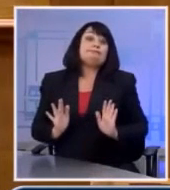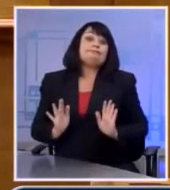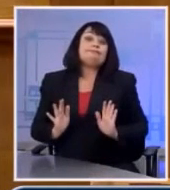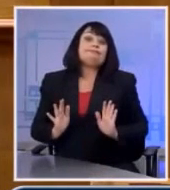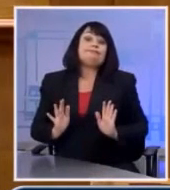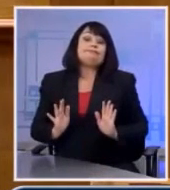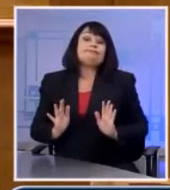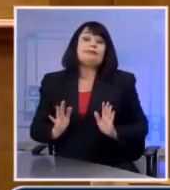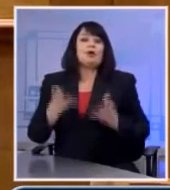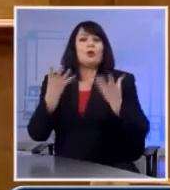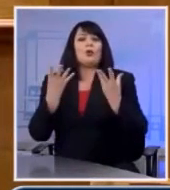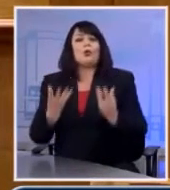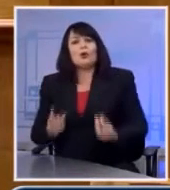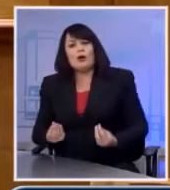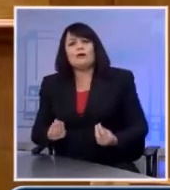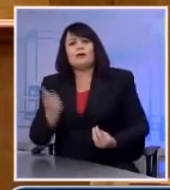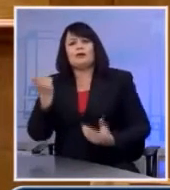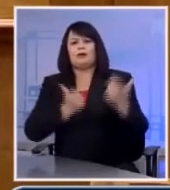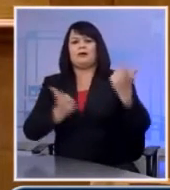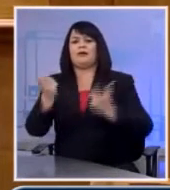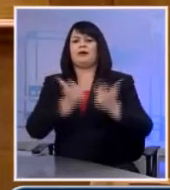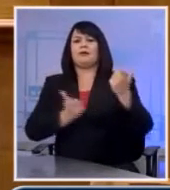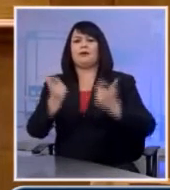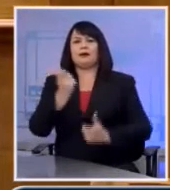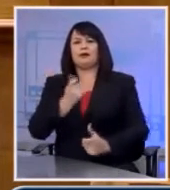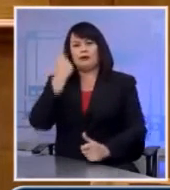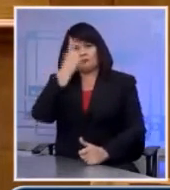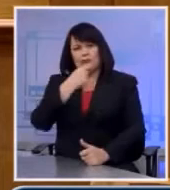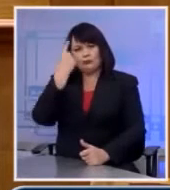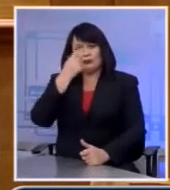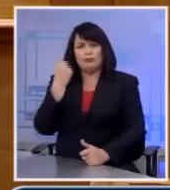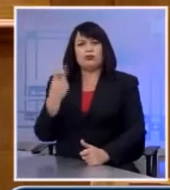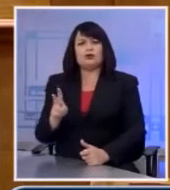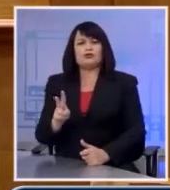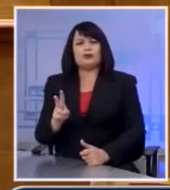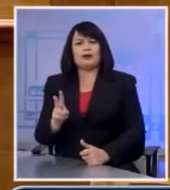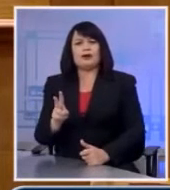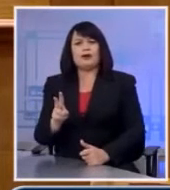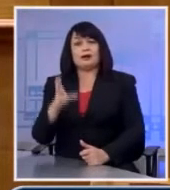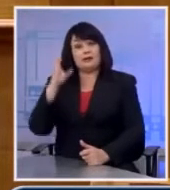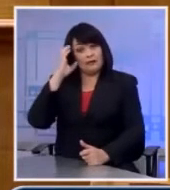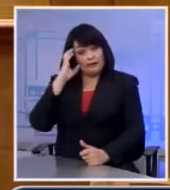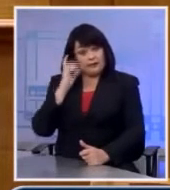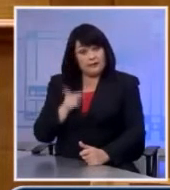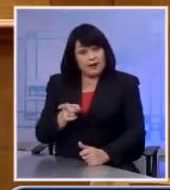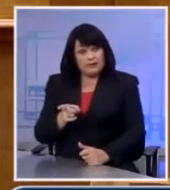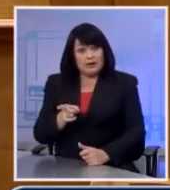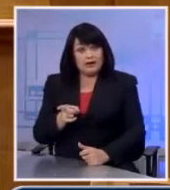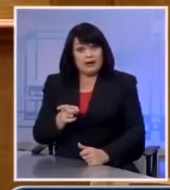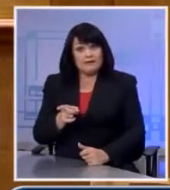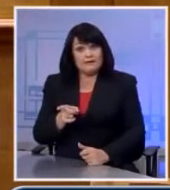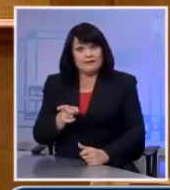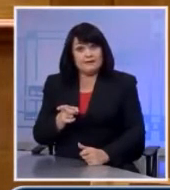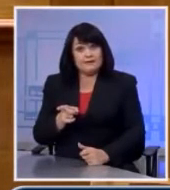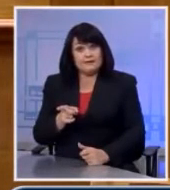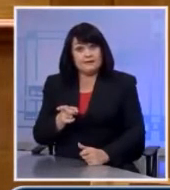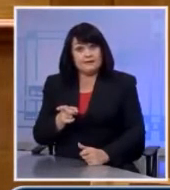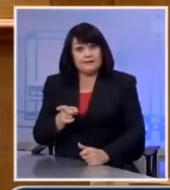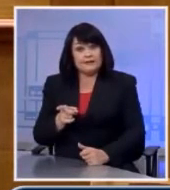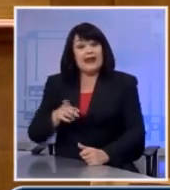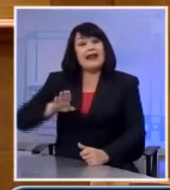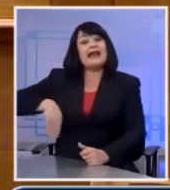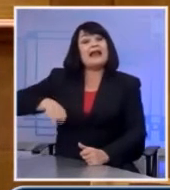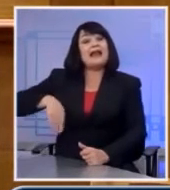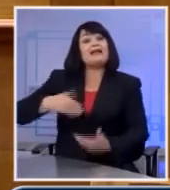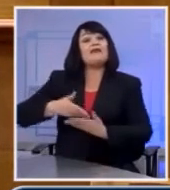όπως έχετε συνηθίσει για δανεικά και αγύριστα και στα προσωπικά σας δάνεια. Για να θυμηθώ και τον κύριο Καχανίου.